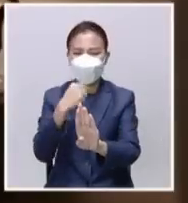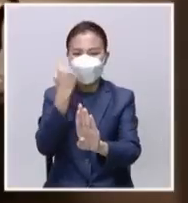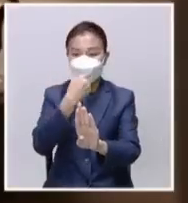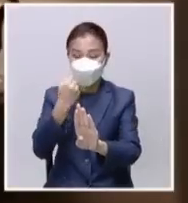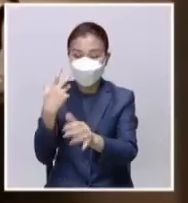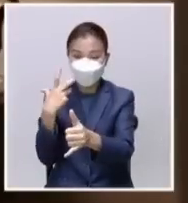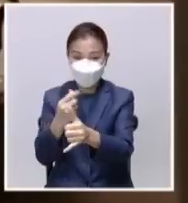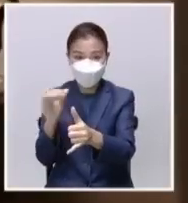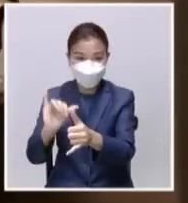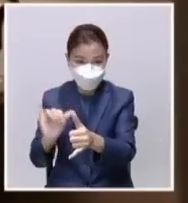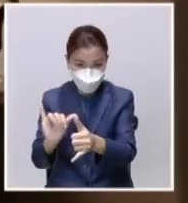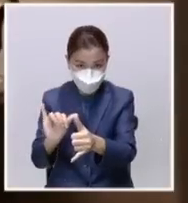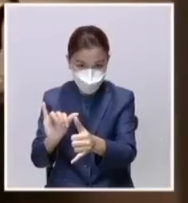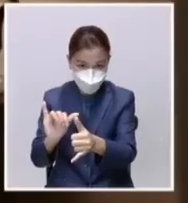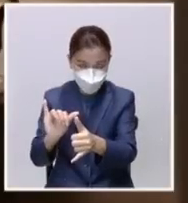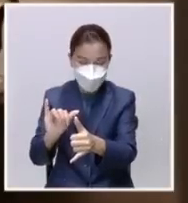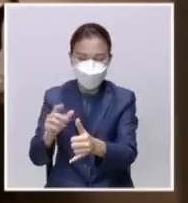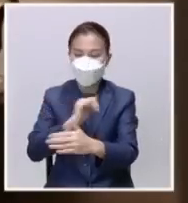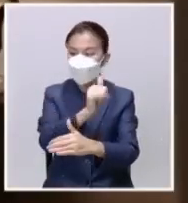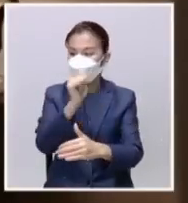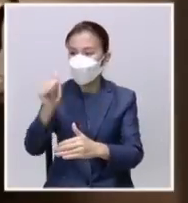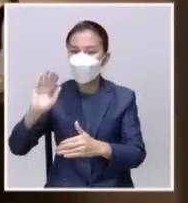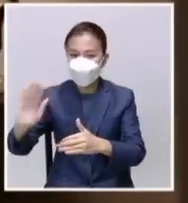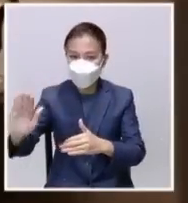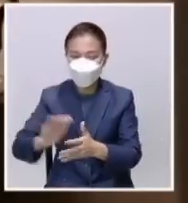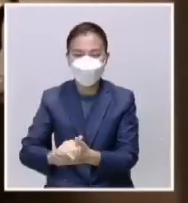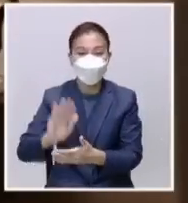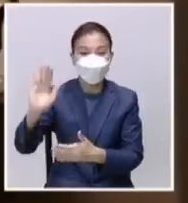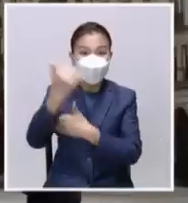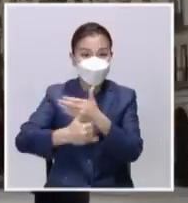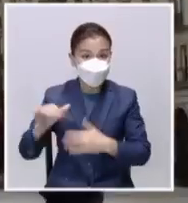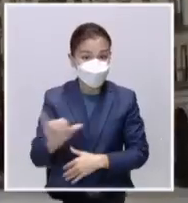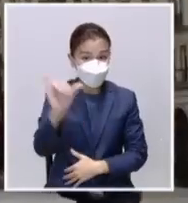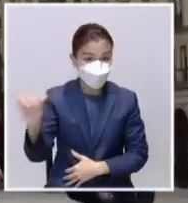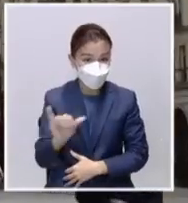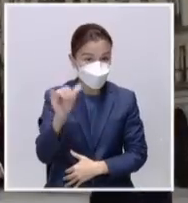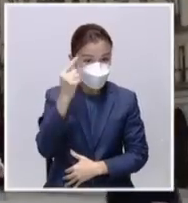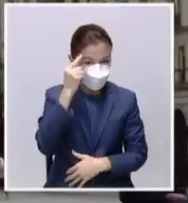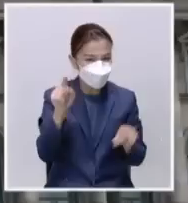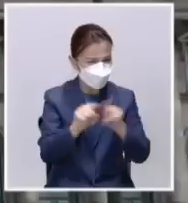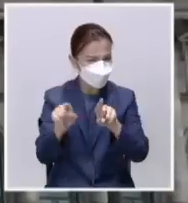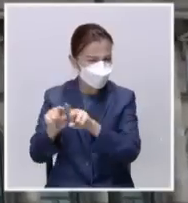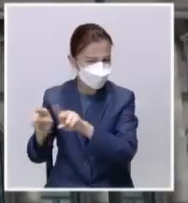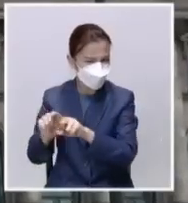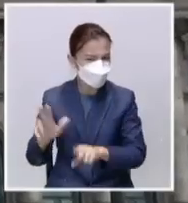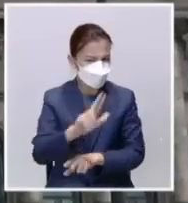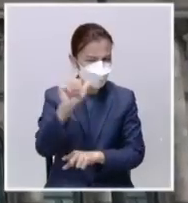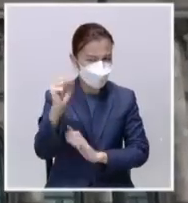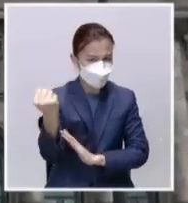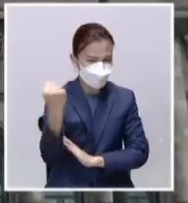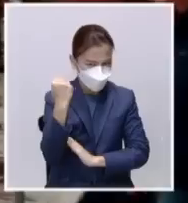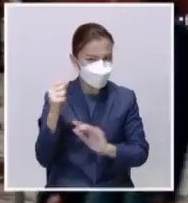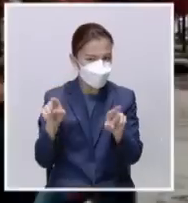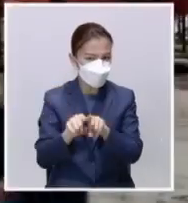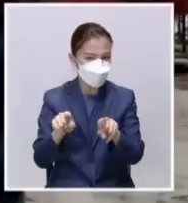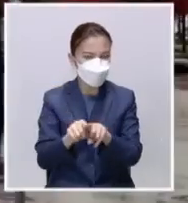โควิด-19 นะคะตอนนี้หลายชาติในยุโรปก็ทยอยที่จะหวนกลับมาหรือว่ากำลังจะใช้มาตรการคุมเข้มโควิ